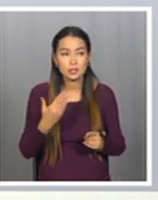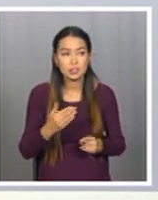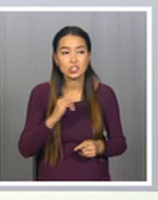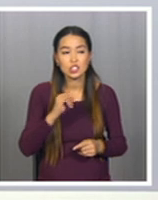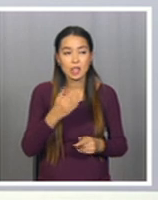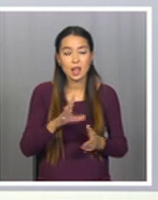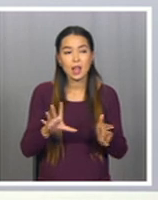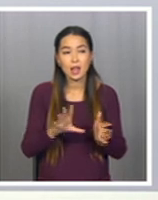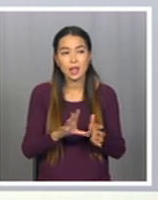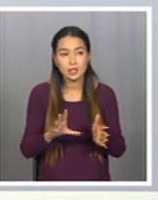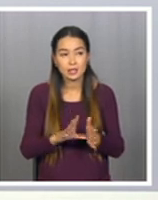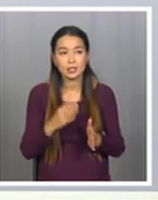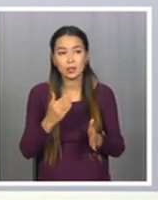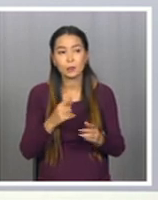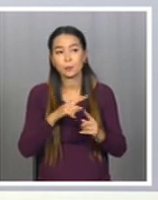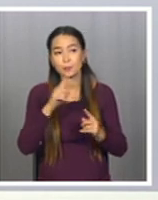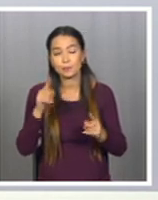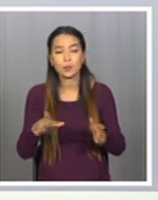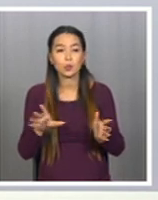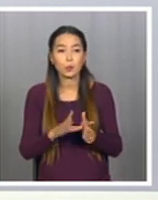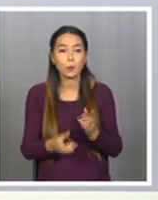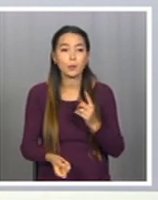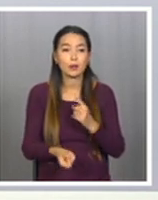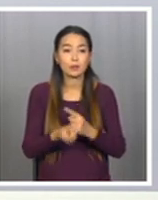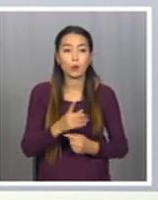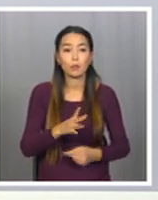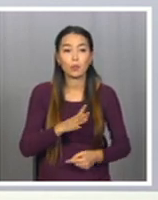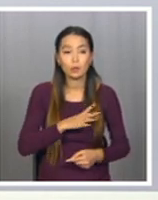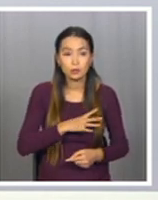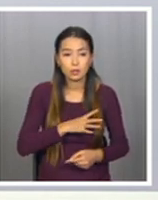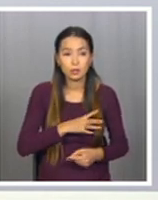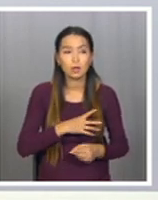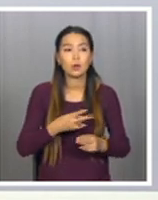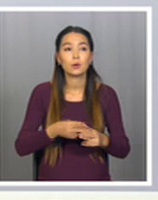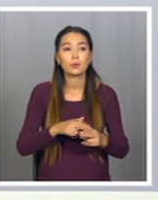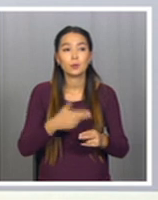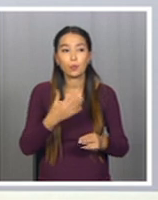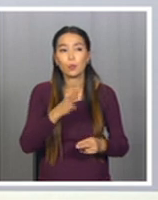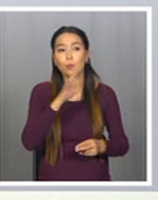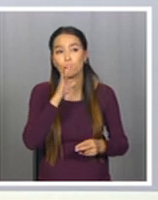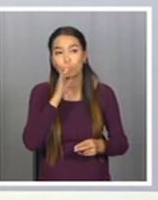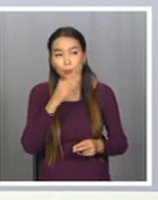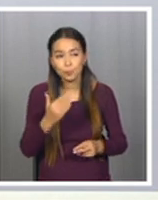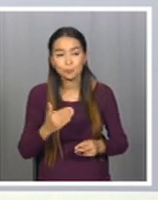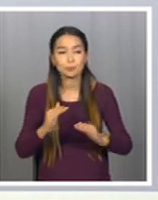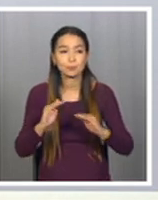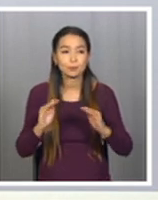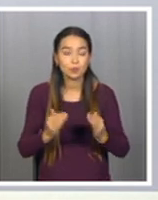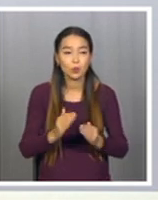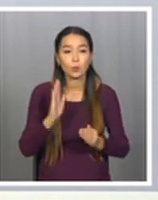өрісінің нәтижесінен тоқ пайда болды. Және ол уақытты өте кішкентай